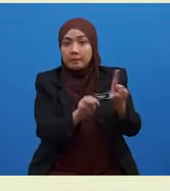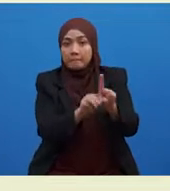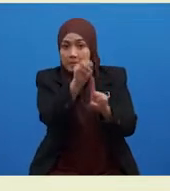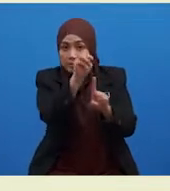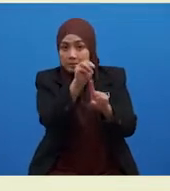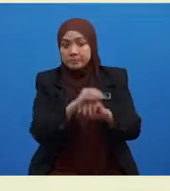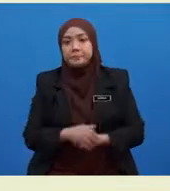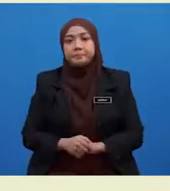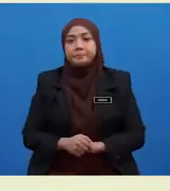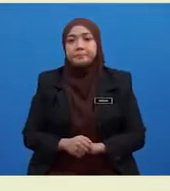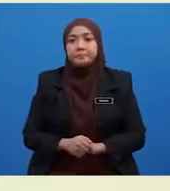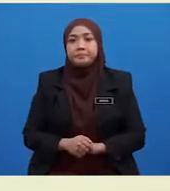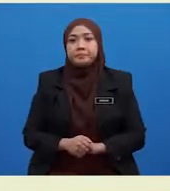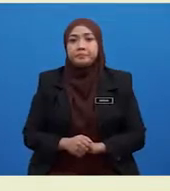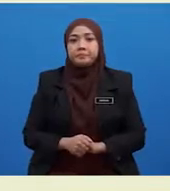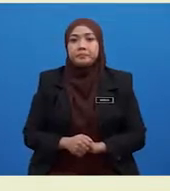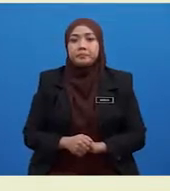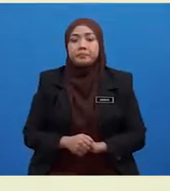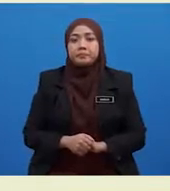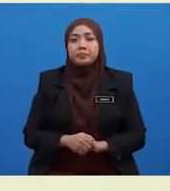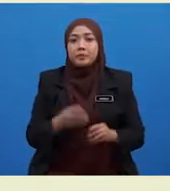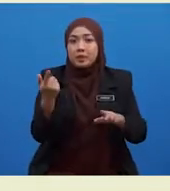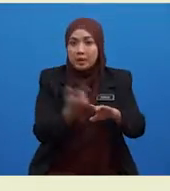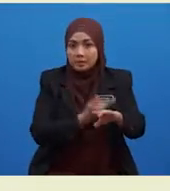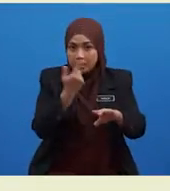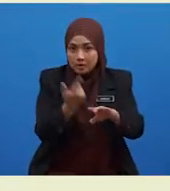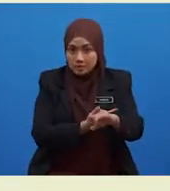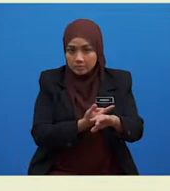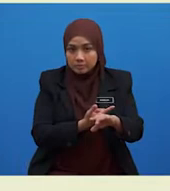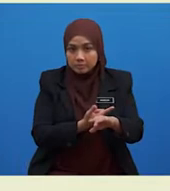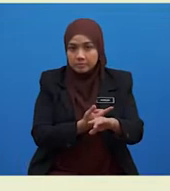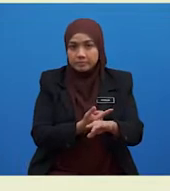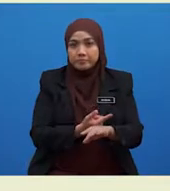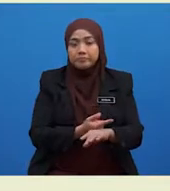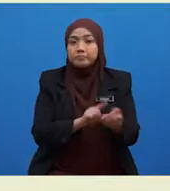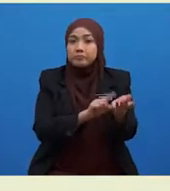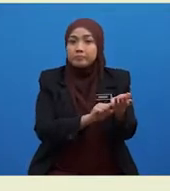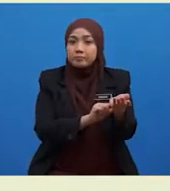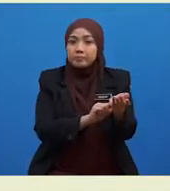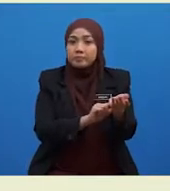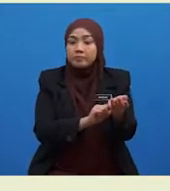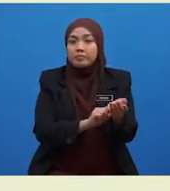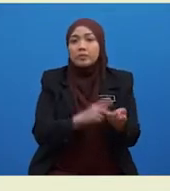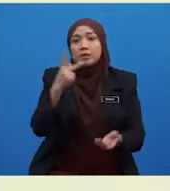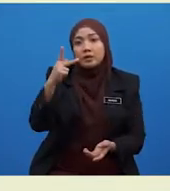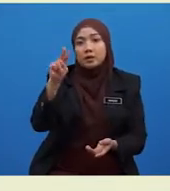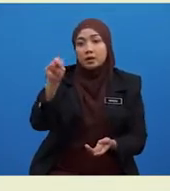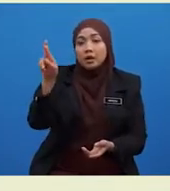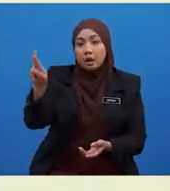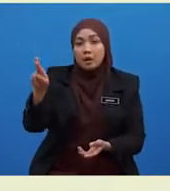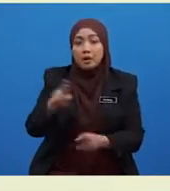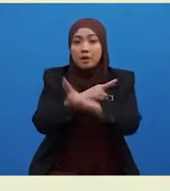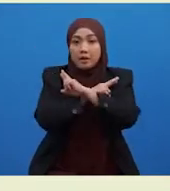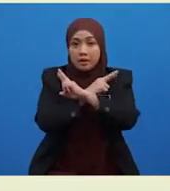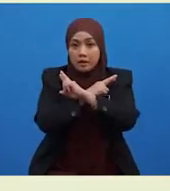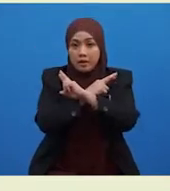maksimum. Dan keempat adalah kadar nadi latihan. Kadar nadi rehat ataupun KNR ialah denyutan nadi